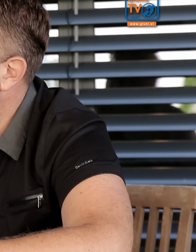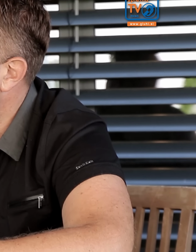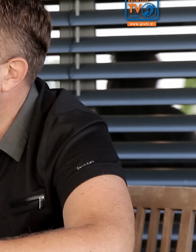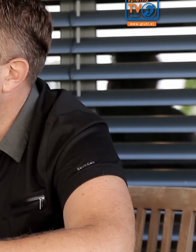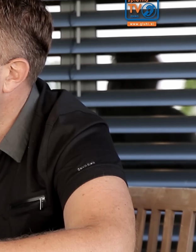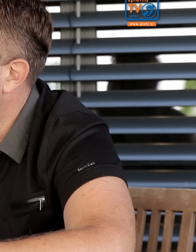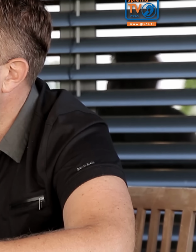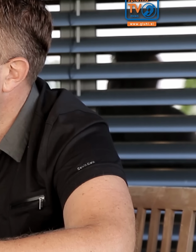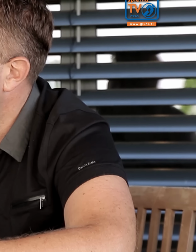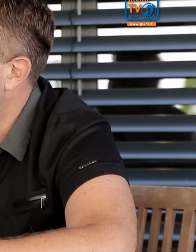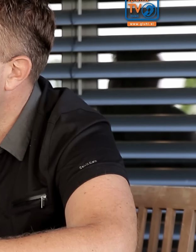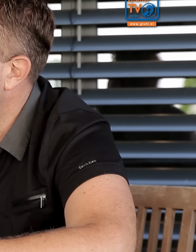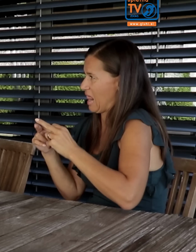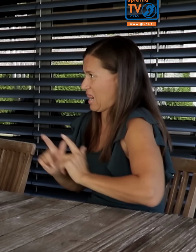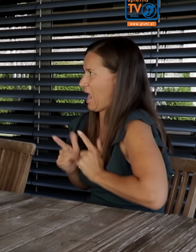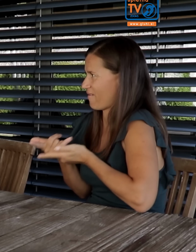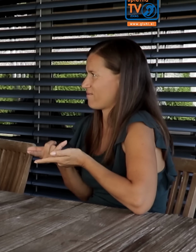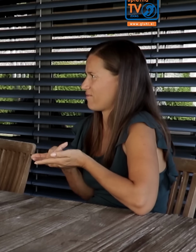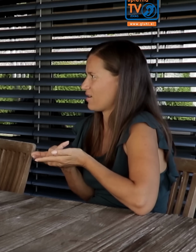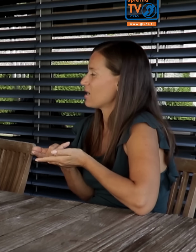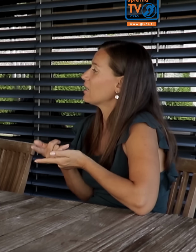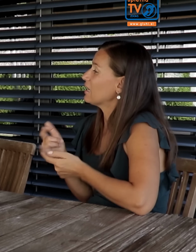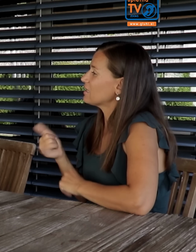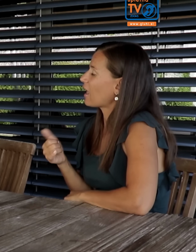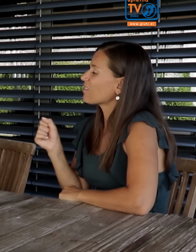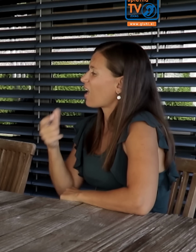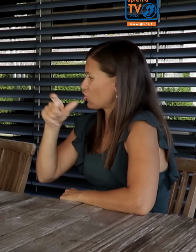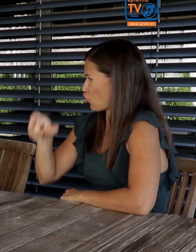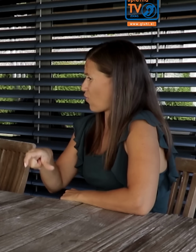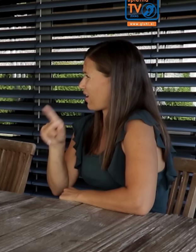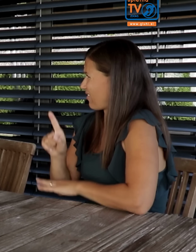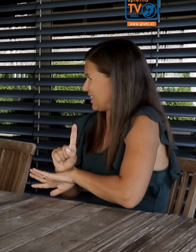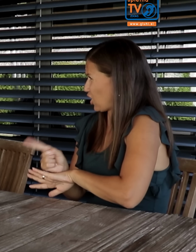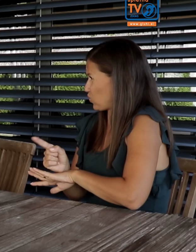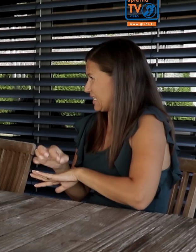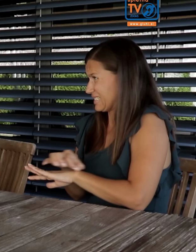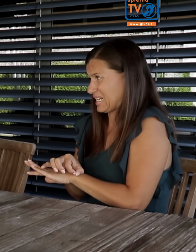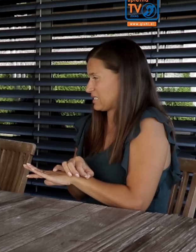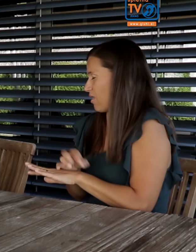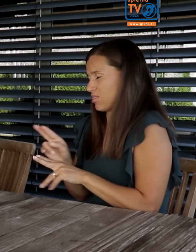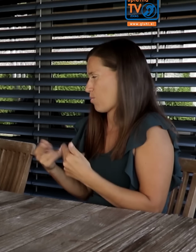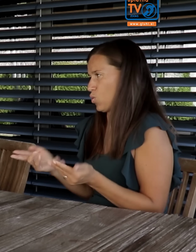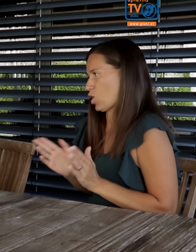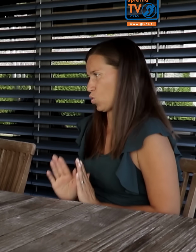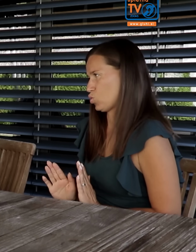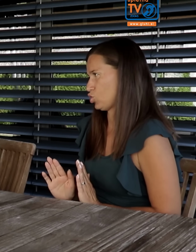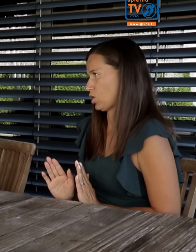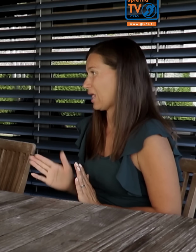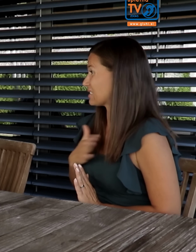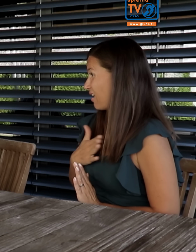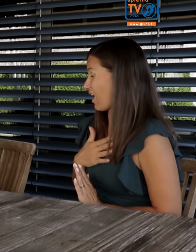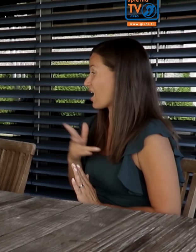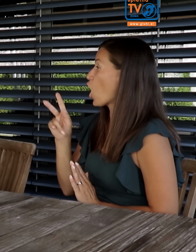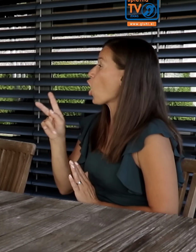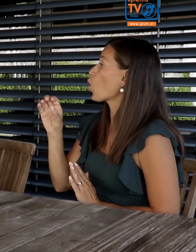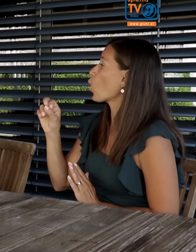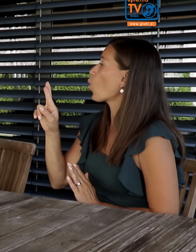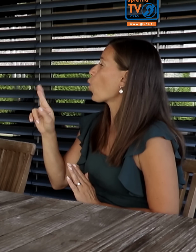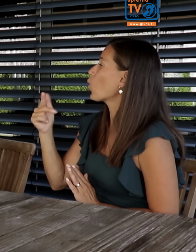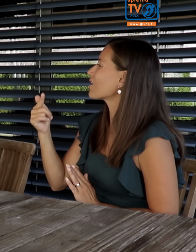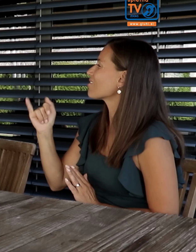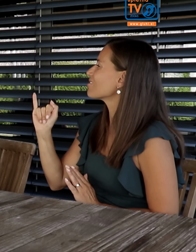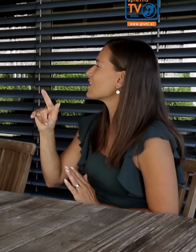bi ustrajali? Človek v trenutkih stresa ne more hujšati. Zakaj? Kortizol, pravzaprav, ki